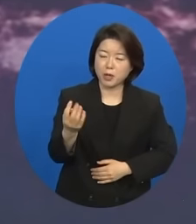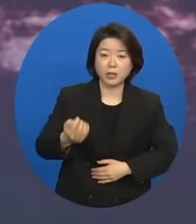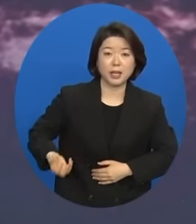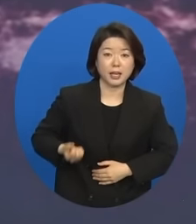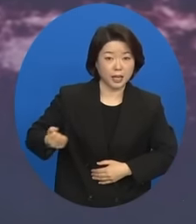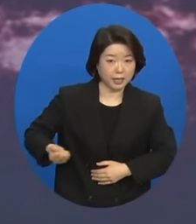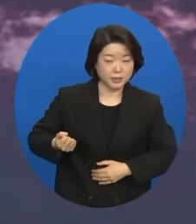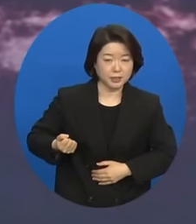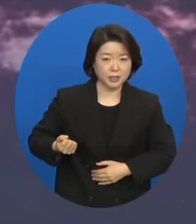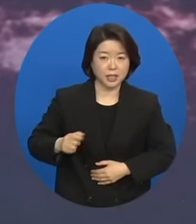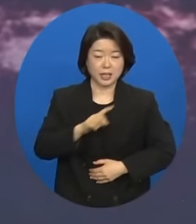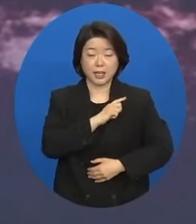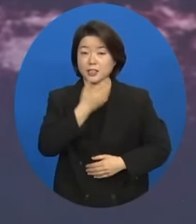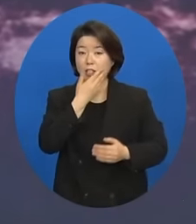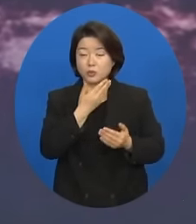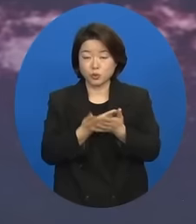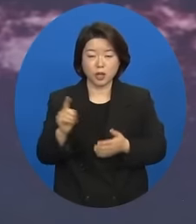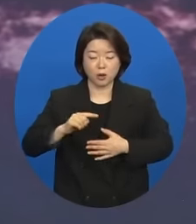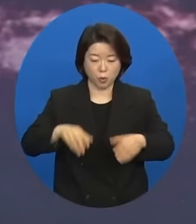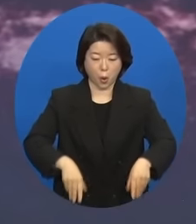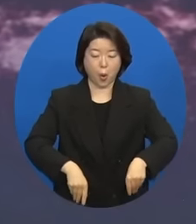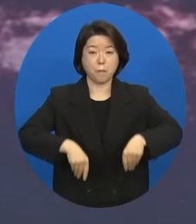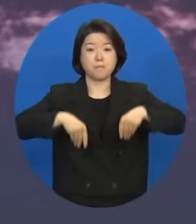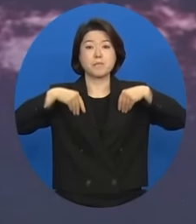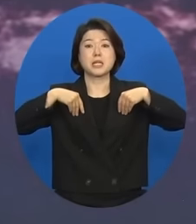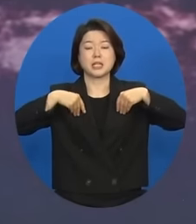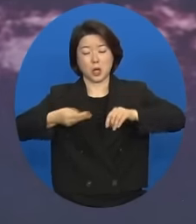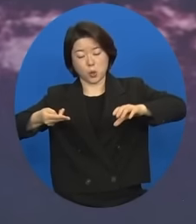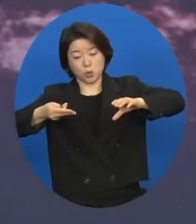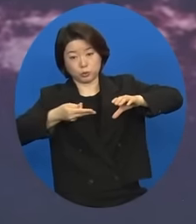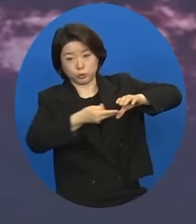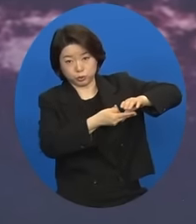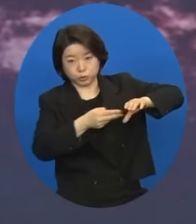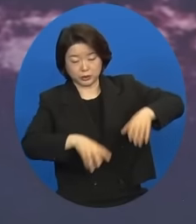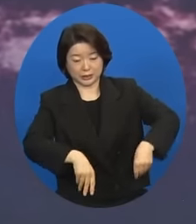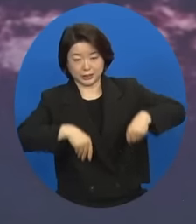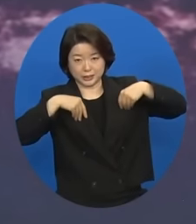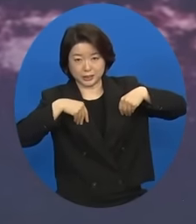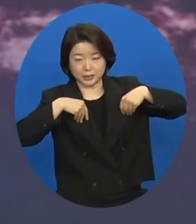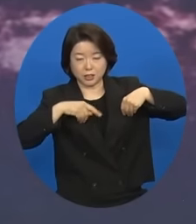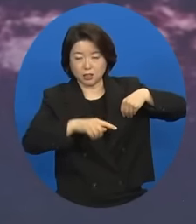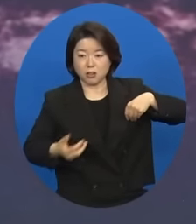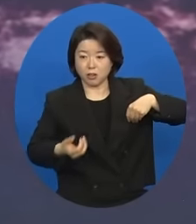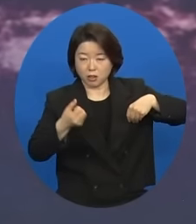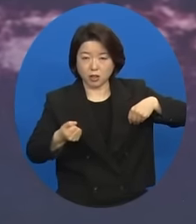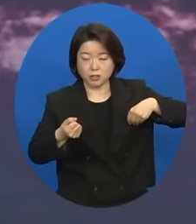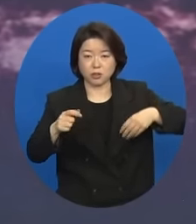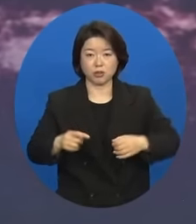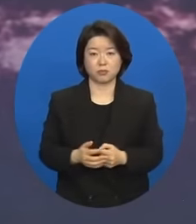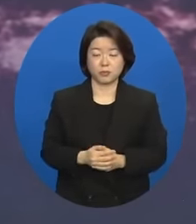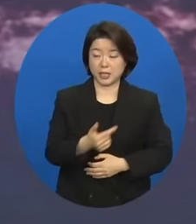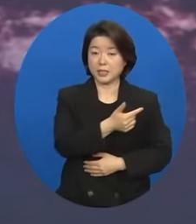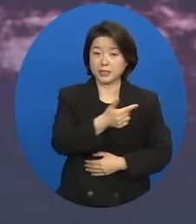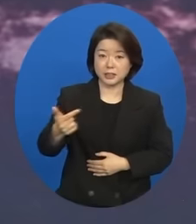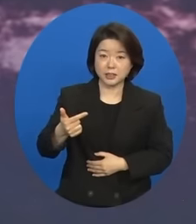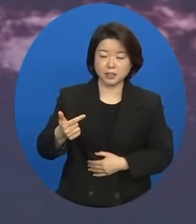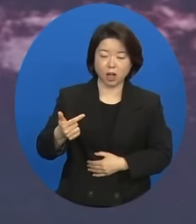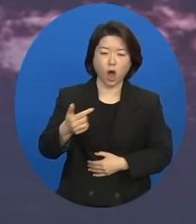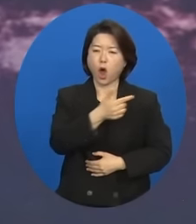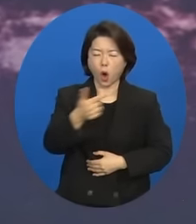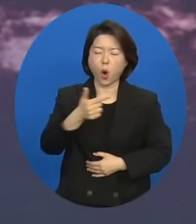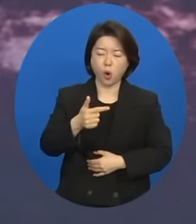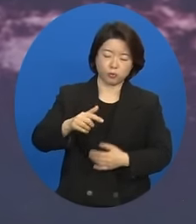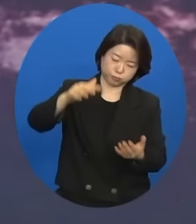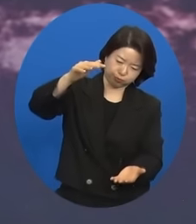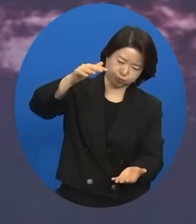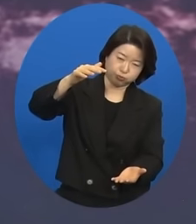침낭이 있습니다 침낭 침낭이 있어야 길거리에서 잘 수가 있으니까 침낭을 챙겨가는데이 크기가 꽤 큽니다 침낭이